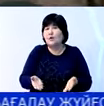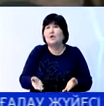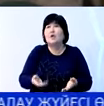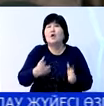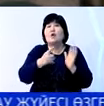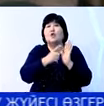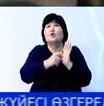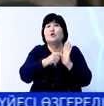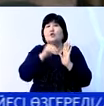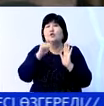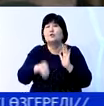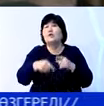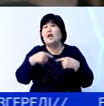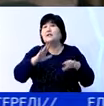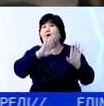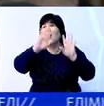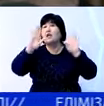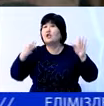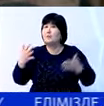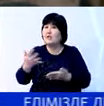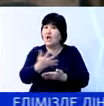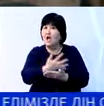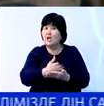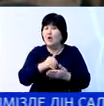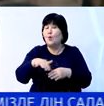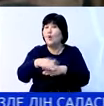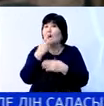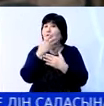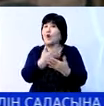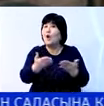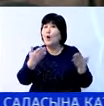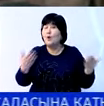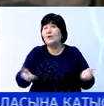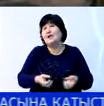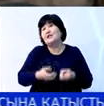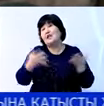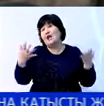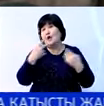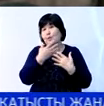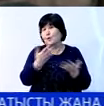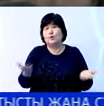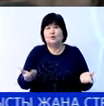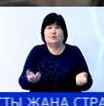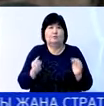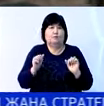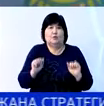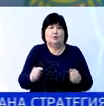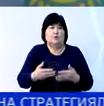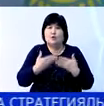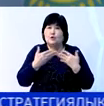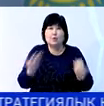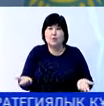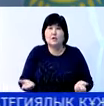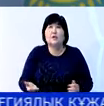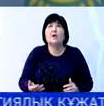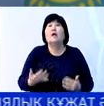700 мыңнан аса экспонат жиналған, соны халыққа көрсетуге, жарқыратып көрсетуге мүмкіншілік жоқ болып отыр. Биыл